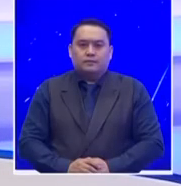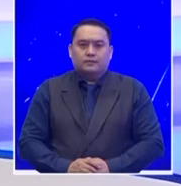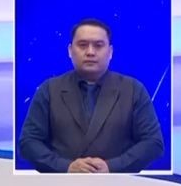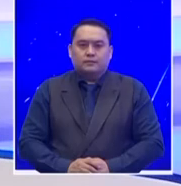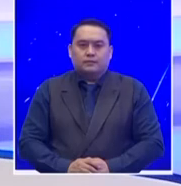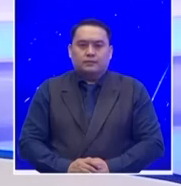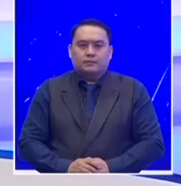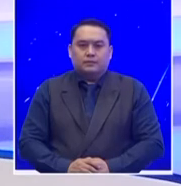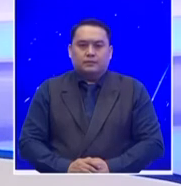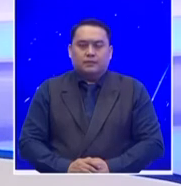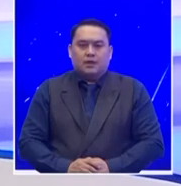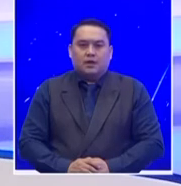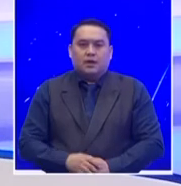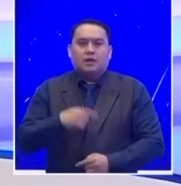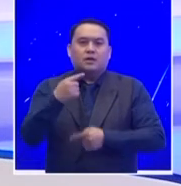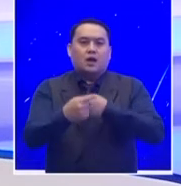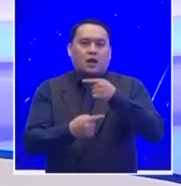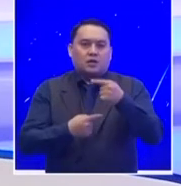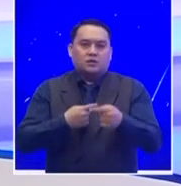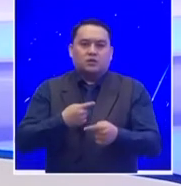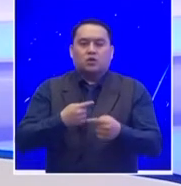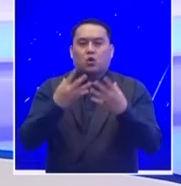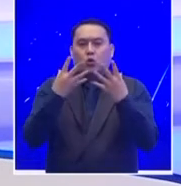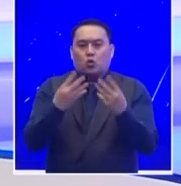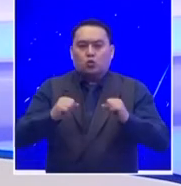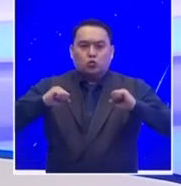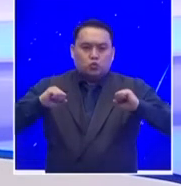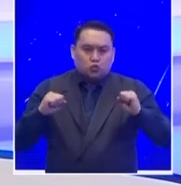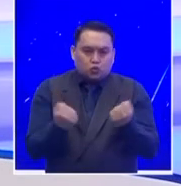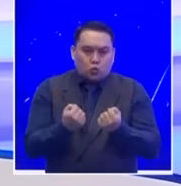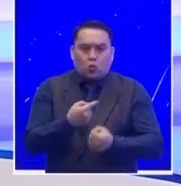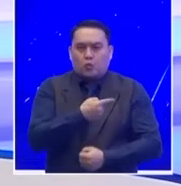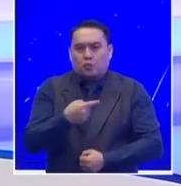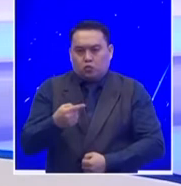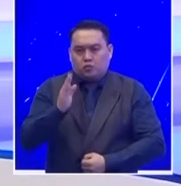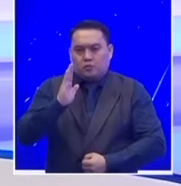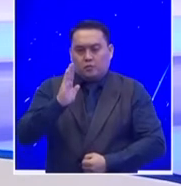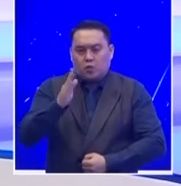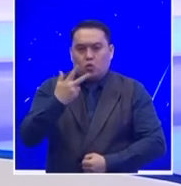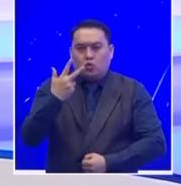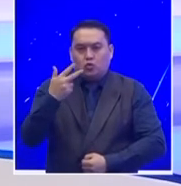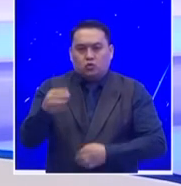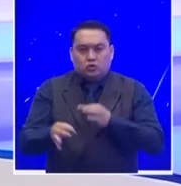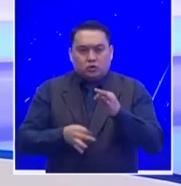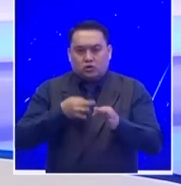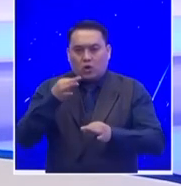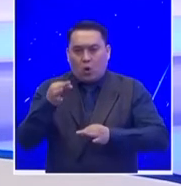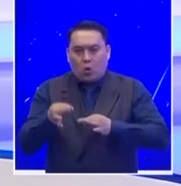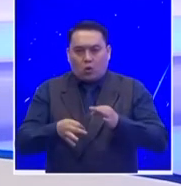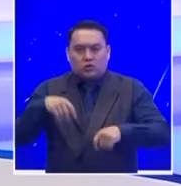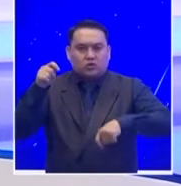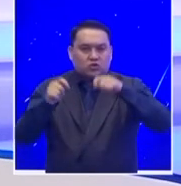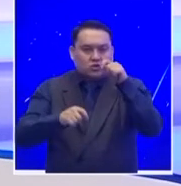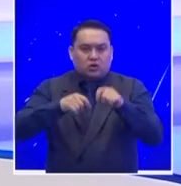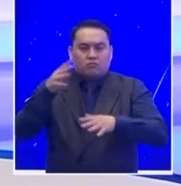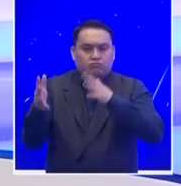Тұрғындар назарына, алдағы апта елімізде күн күрт суытады. Синоптиктердің мәліметінше, үш тәулікте оңтүстік облыстарда жауын